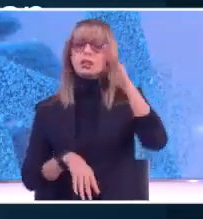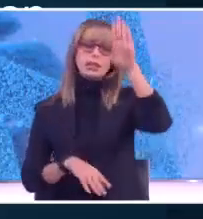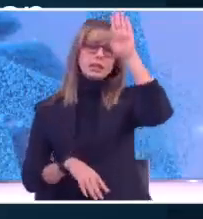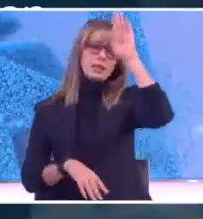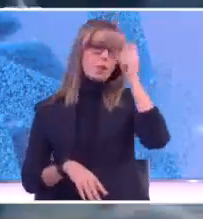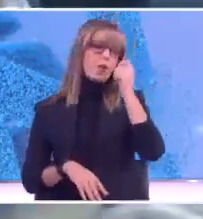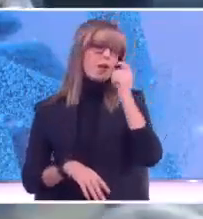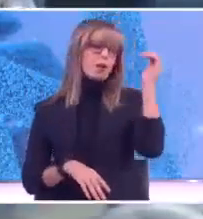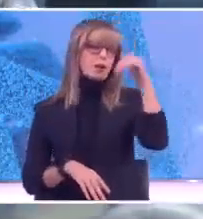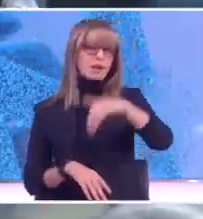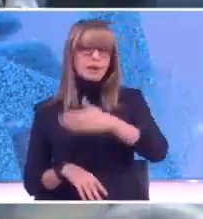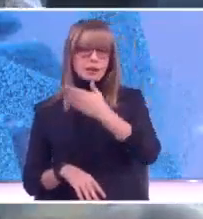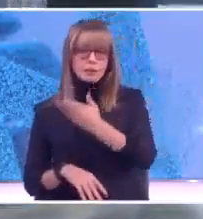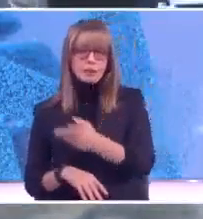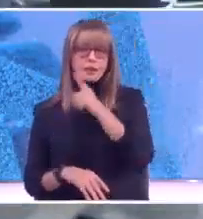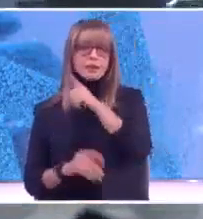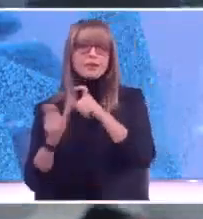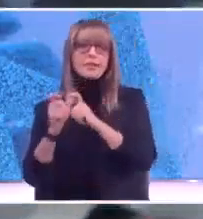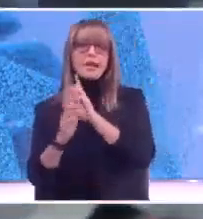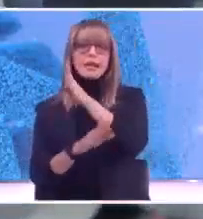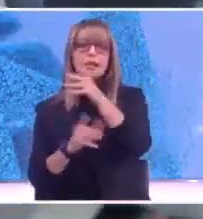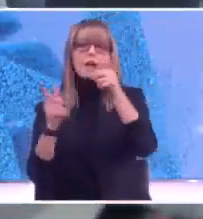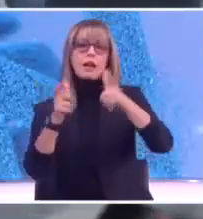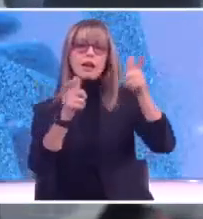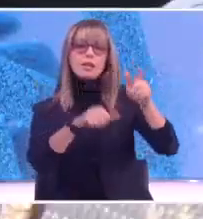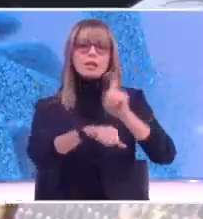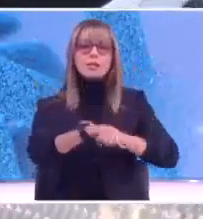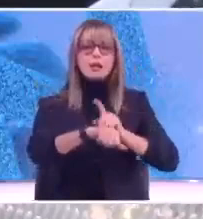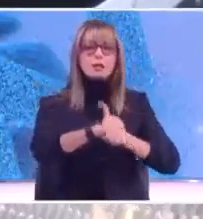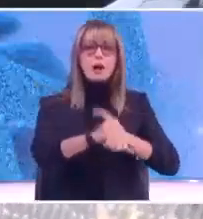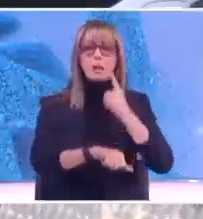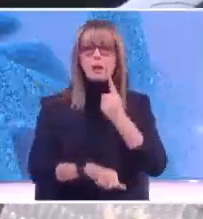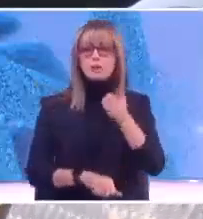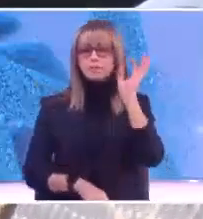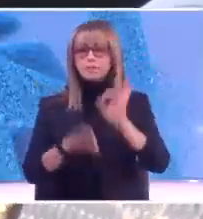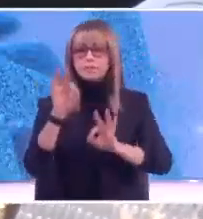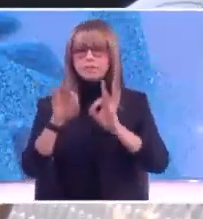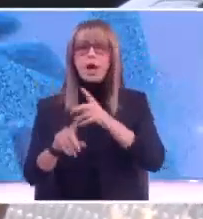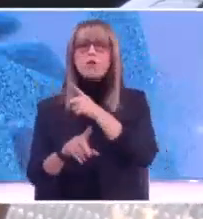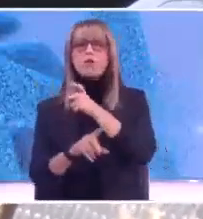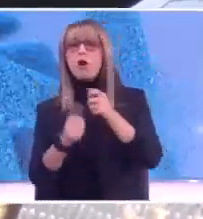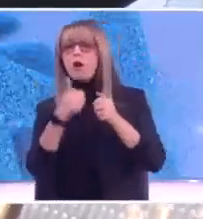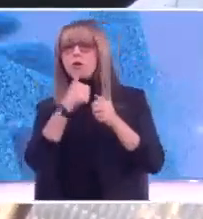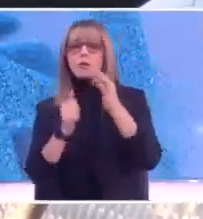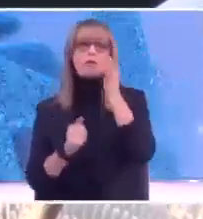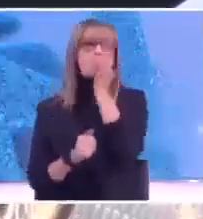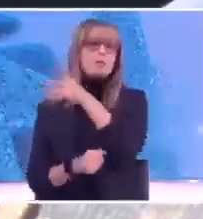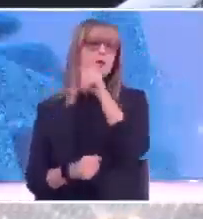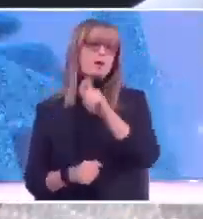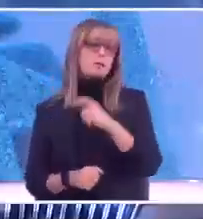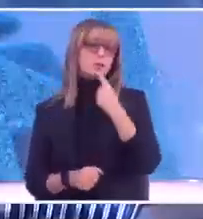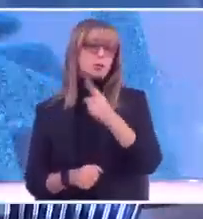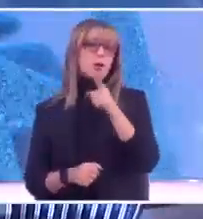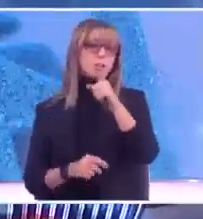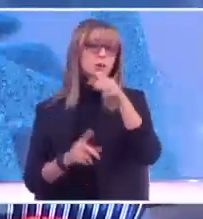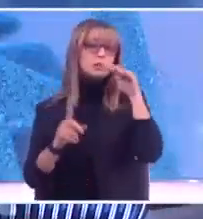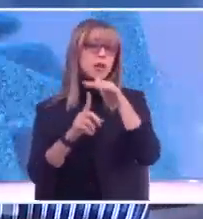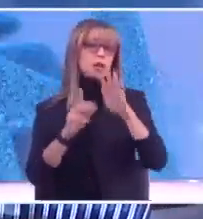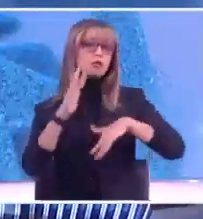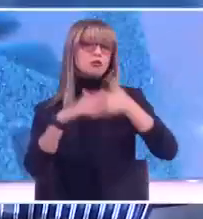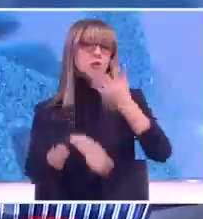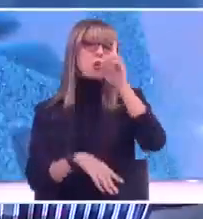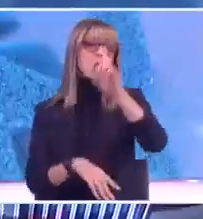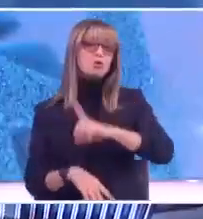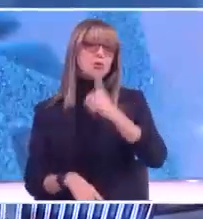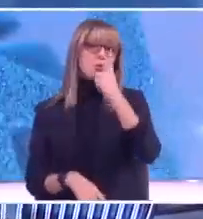Ankara'ya geldiği, Sinan Ateş'in gittiği yerleri saat saat not ederek tetikçiye bildirdiği tespit edildi. Zanlının saldırının ardından